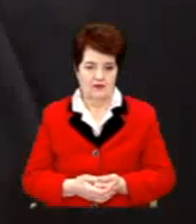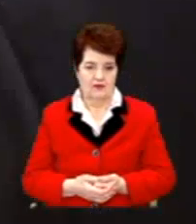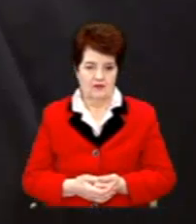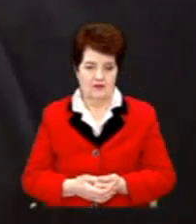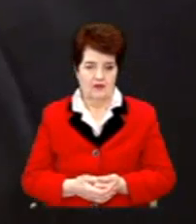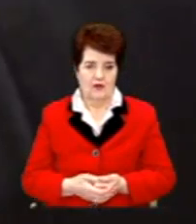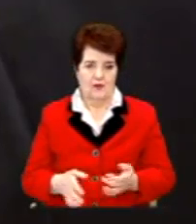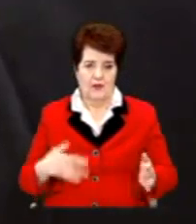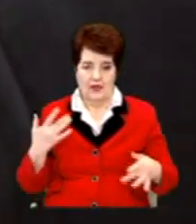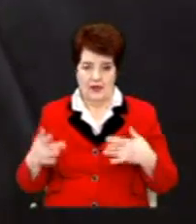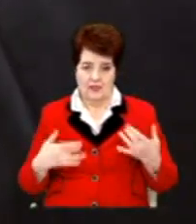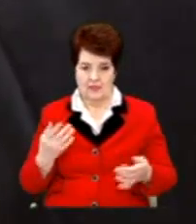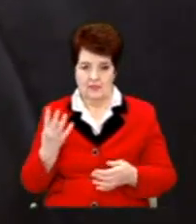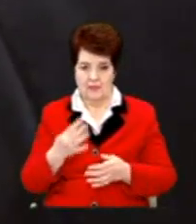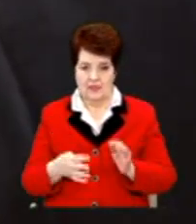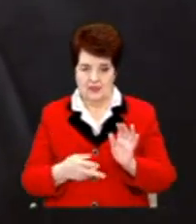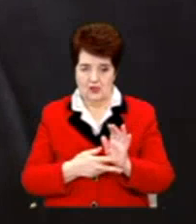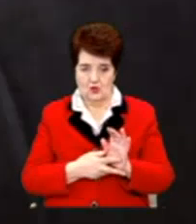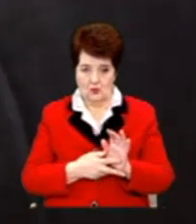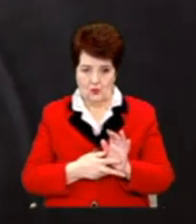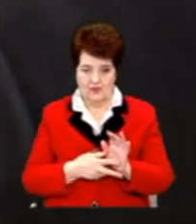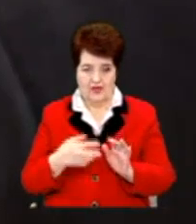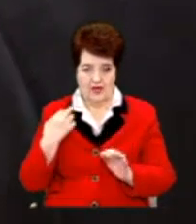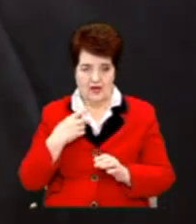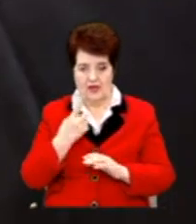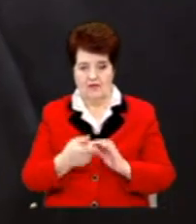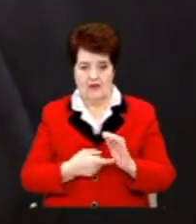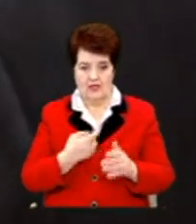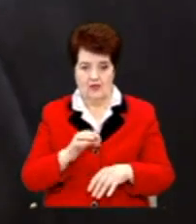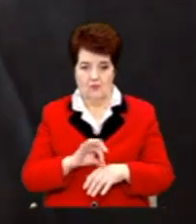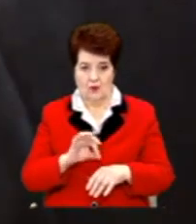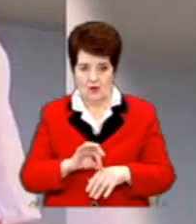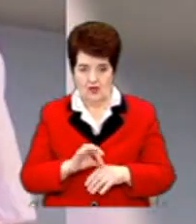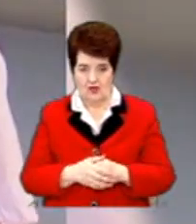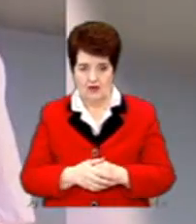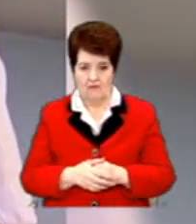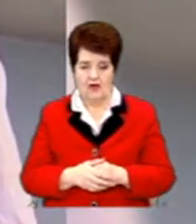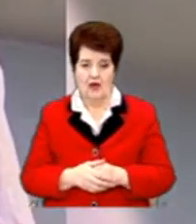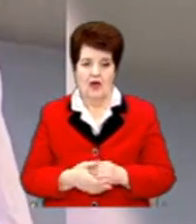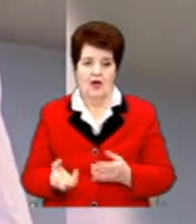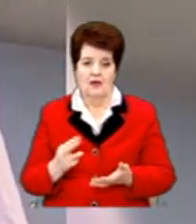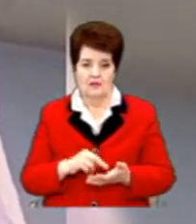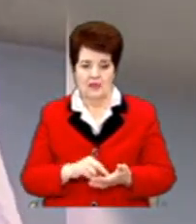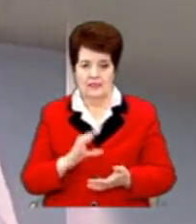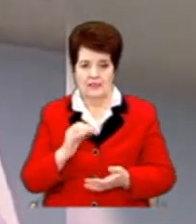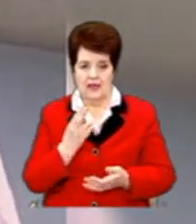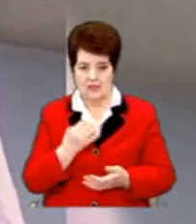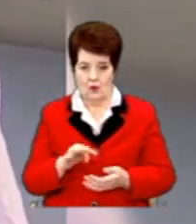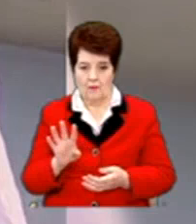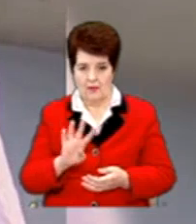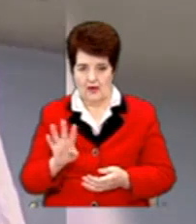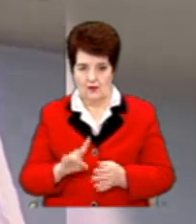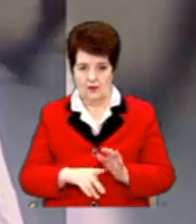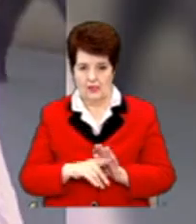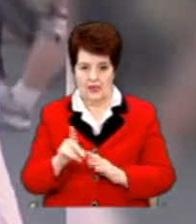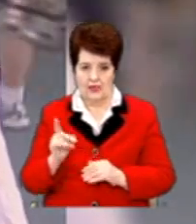day. Actrița de 48 de ani a mărturisit că a aflat că boala a recidivat și că a evoluat în stadiul 4 înainte de a